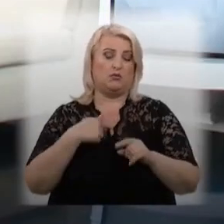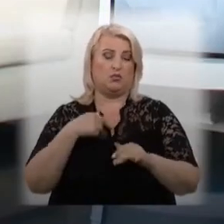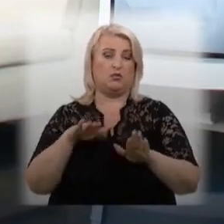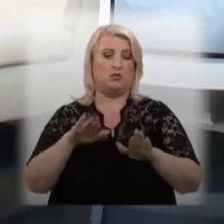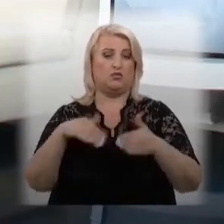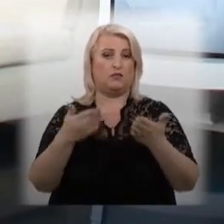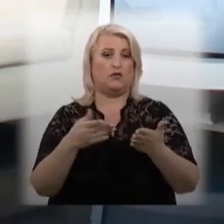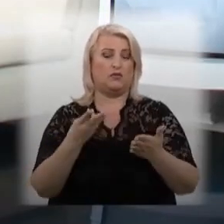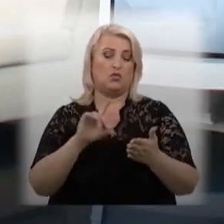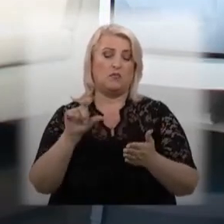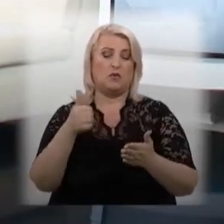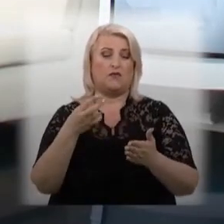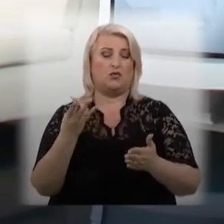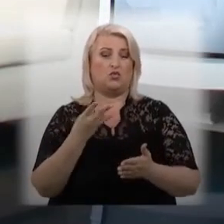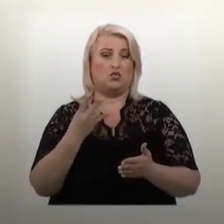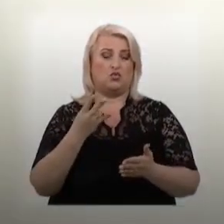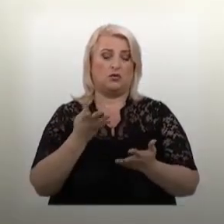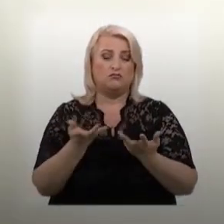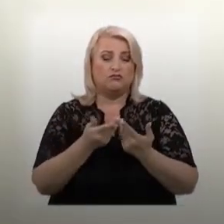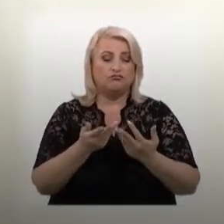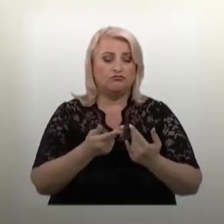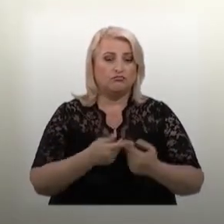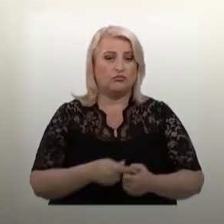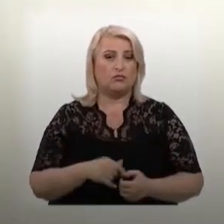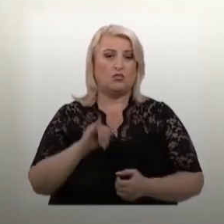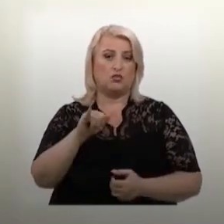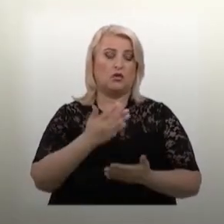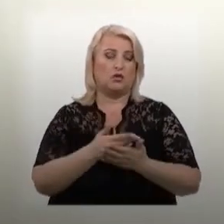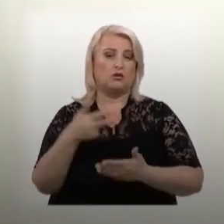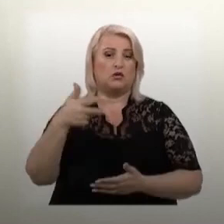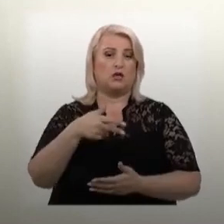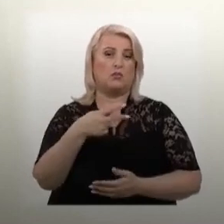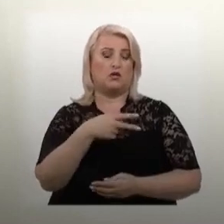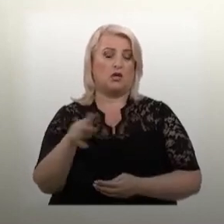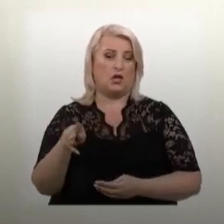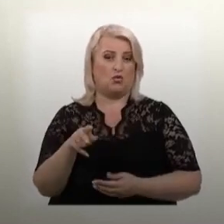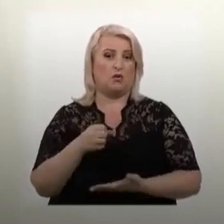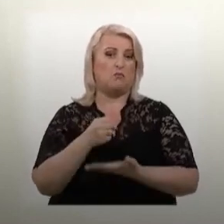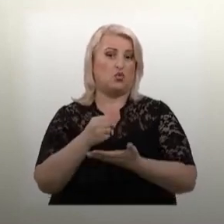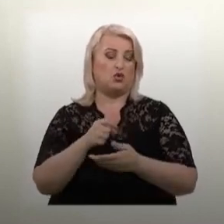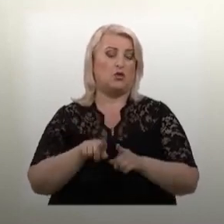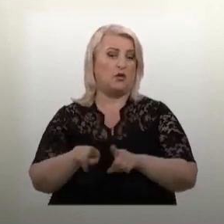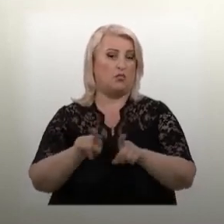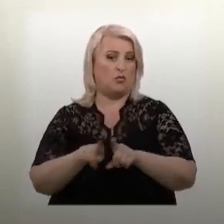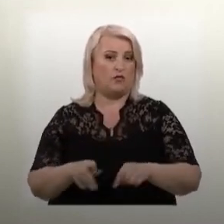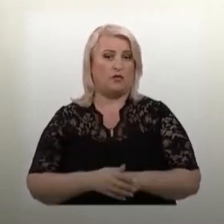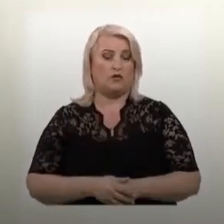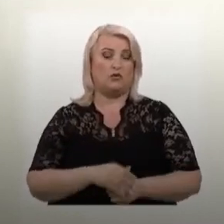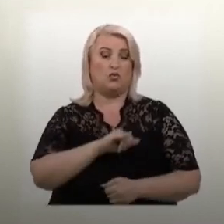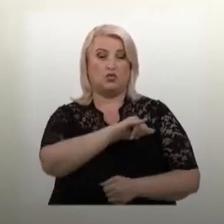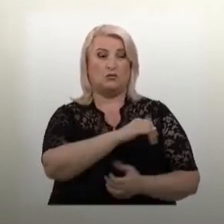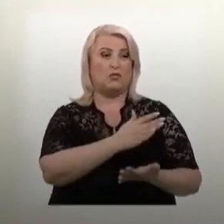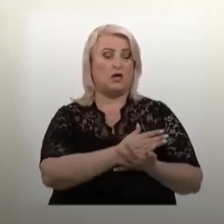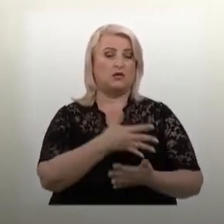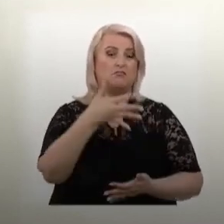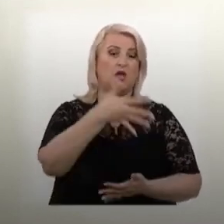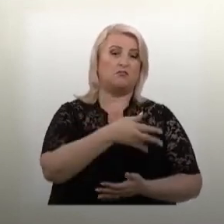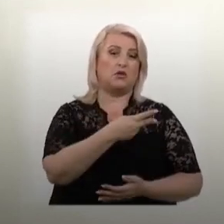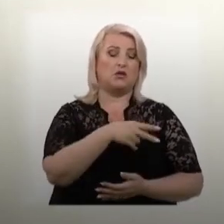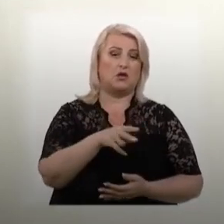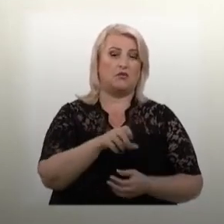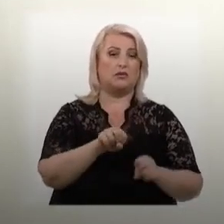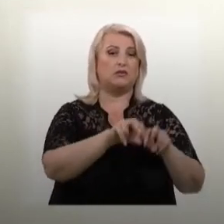estimați în felul următor afacerea tu ai 3.000 de euro buget de promovare tu ai 5.000 de euro